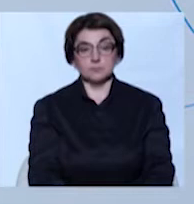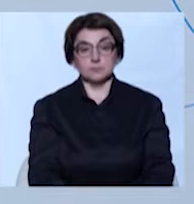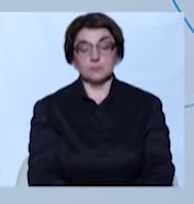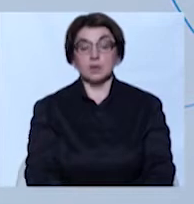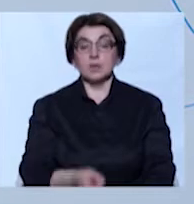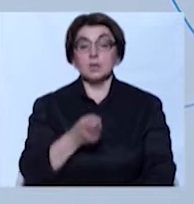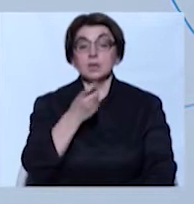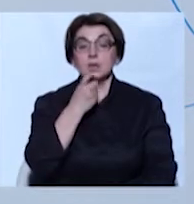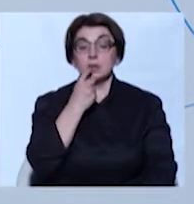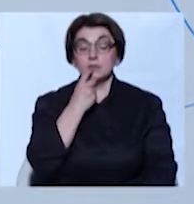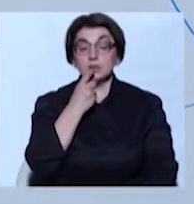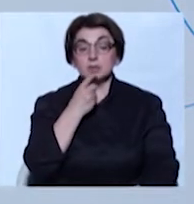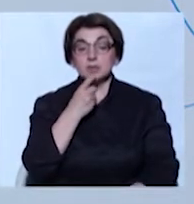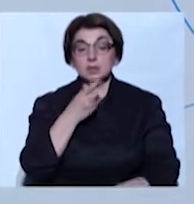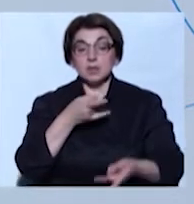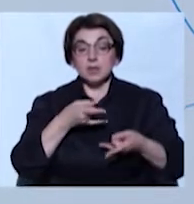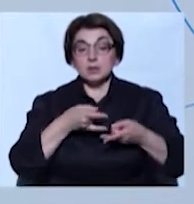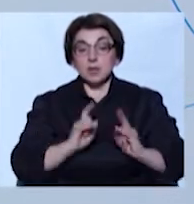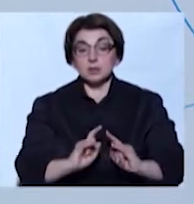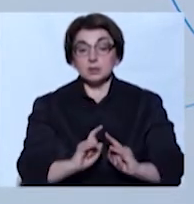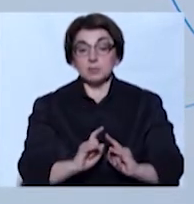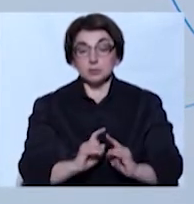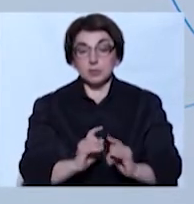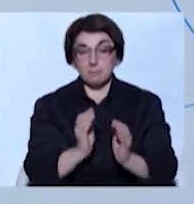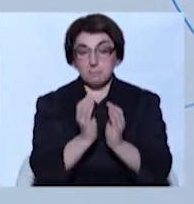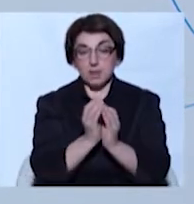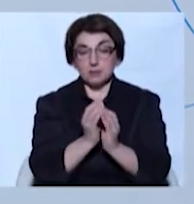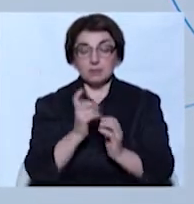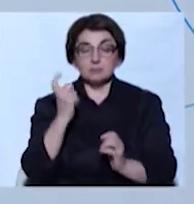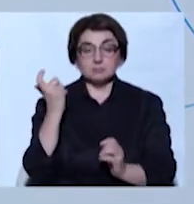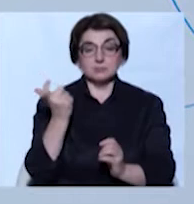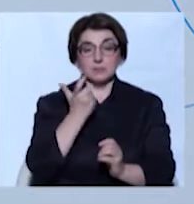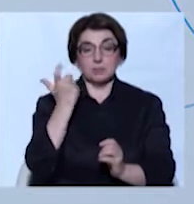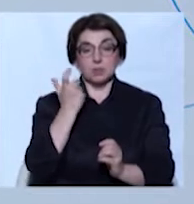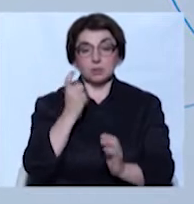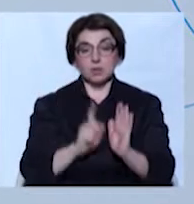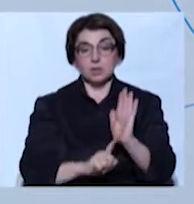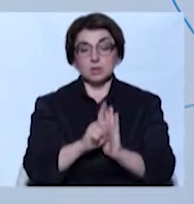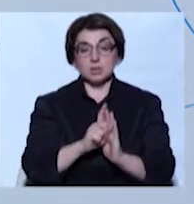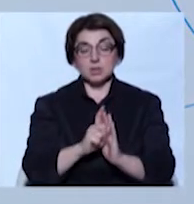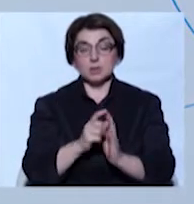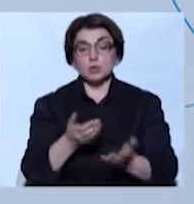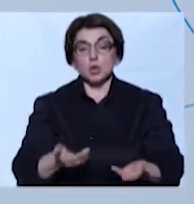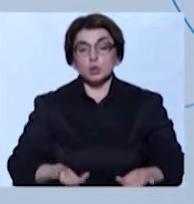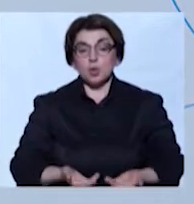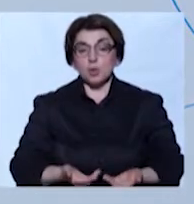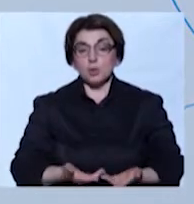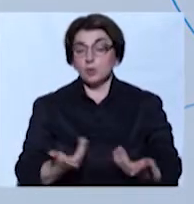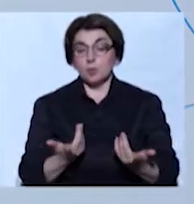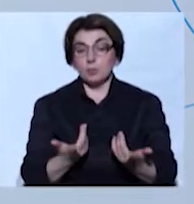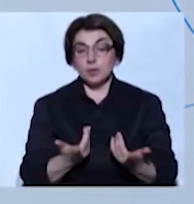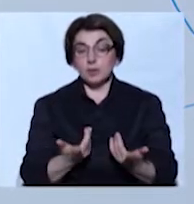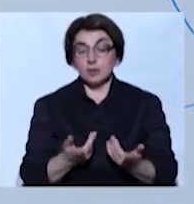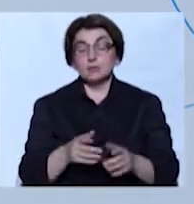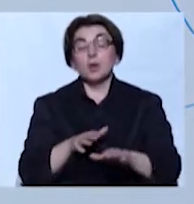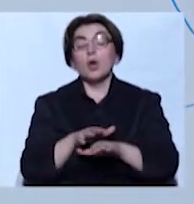კვერცხიდან გამოჩეკილი დამოუკიდებლად იწყებს ცხოვრებას. კვერცხიდან გამოჩეკილი გახსოვთ ალბათ, გიჩვენეთ მე